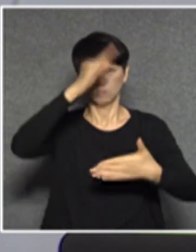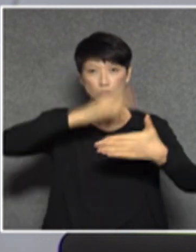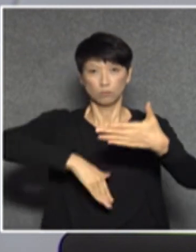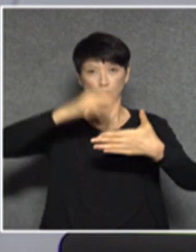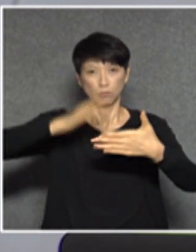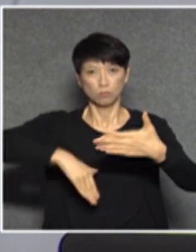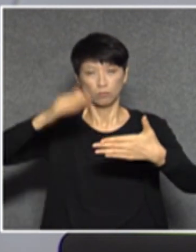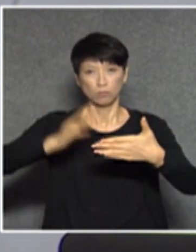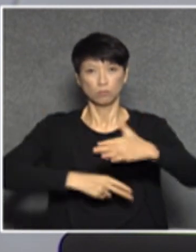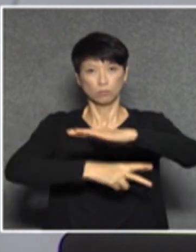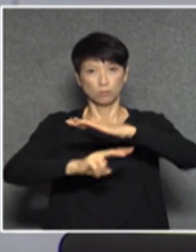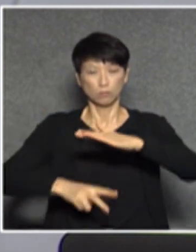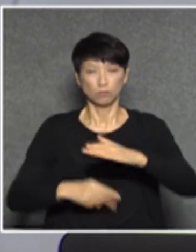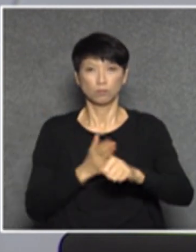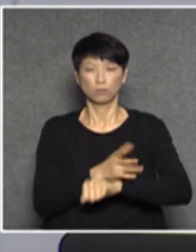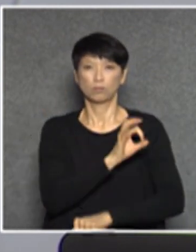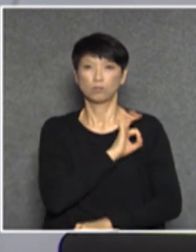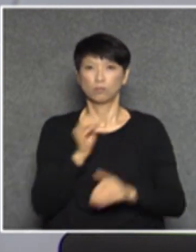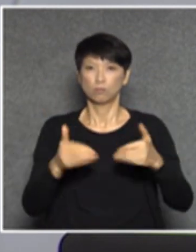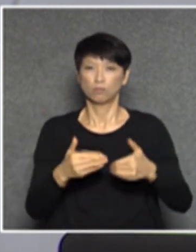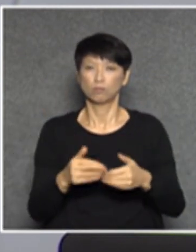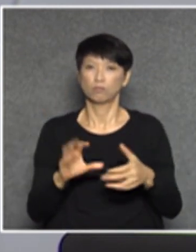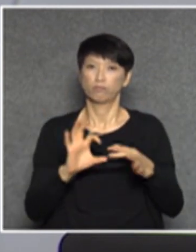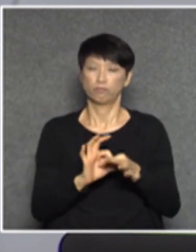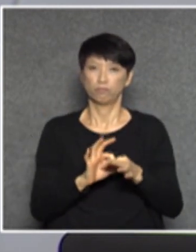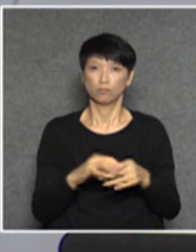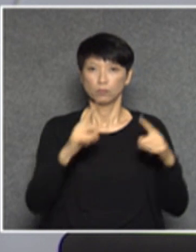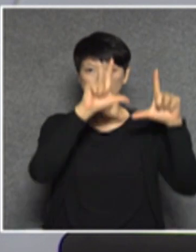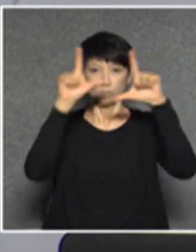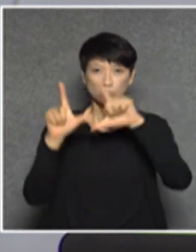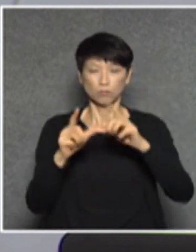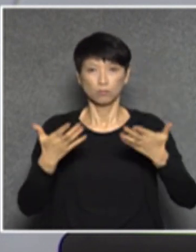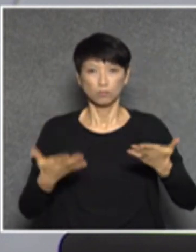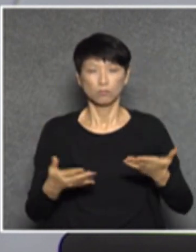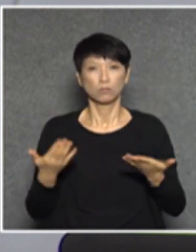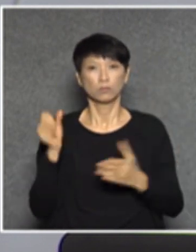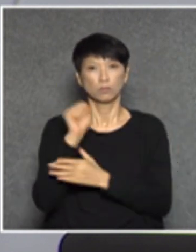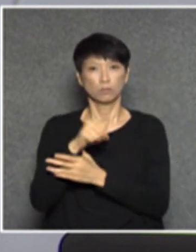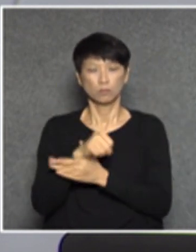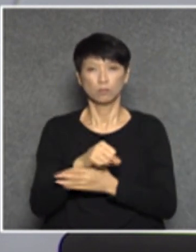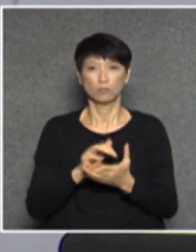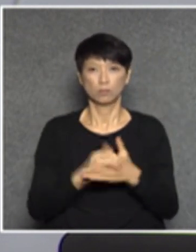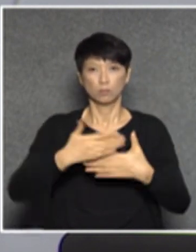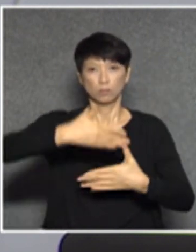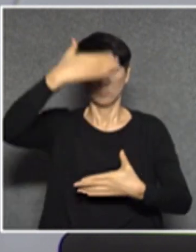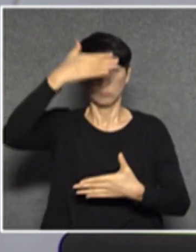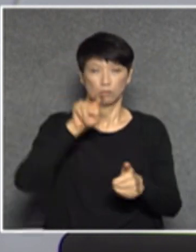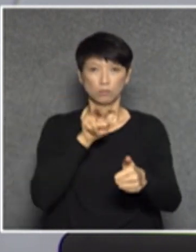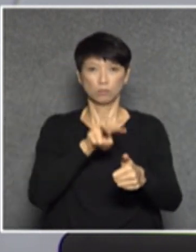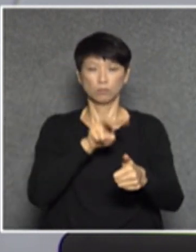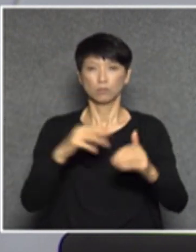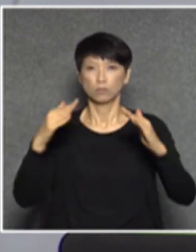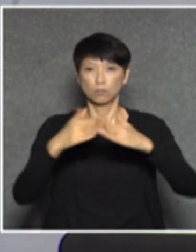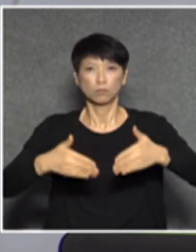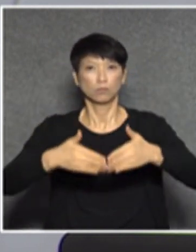利益，你既然只要重視民生的問題，你會不會在這裏承諾設立樓宇維修監管局，並